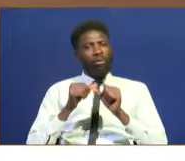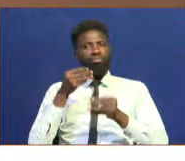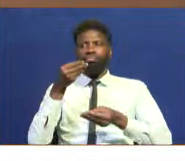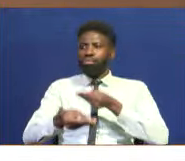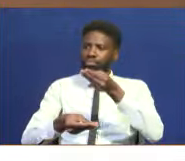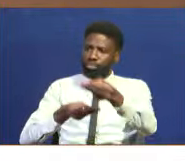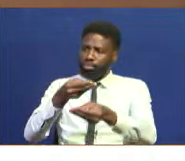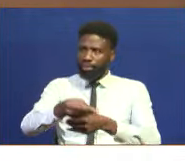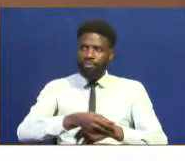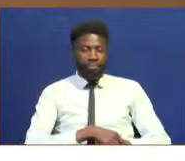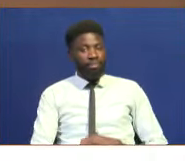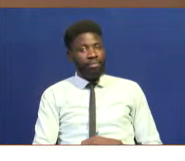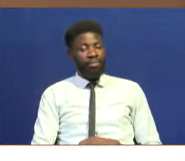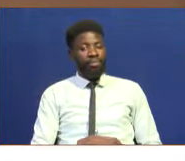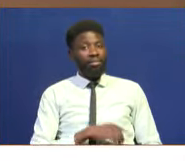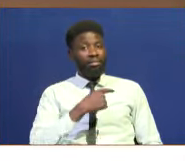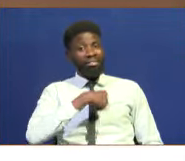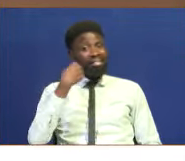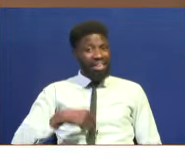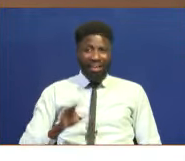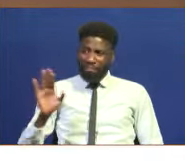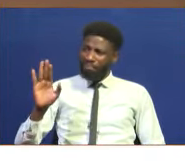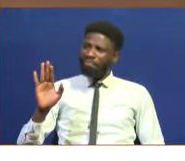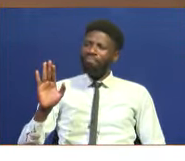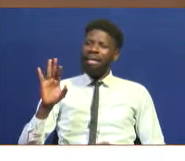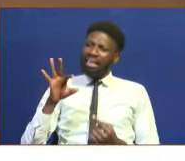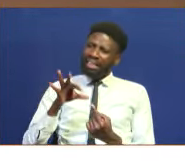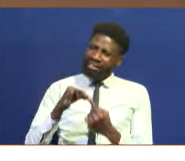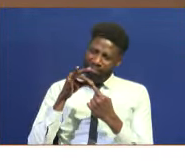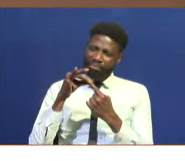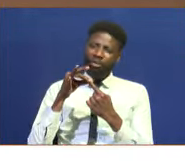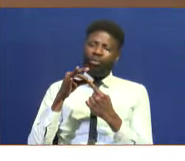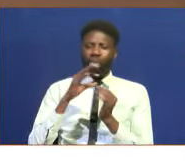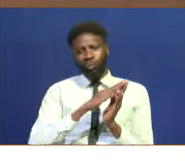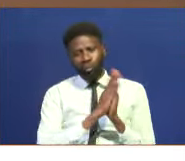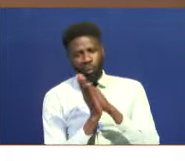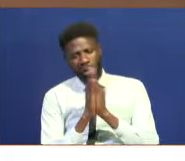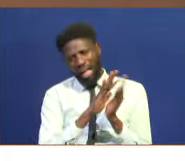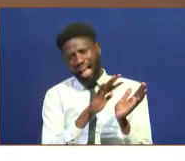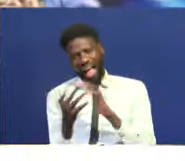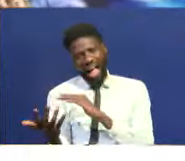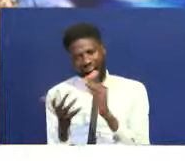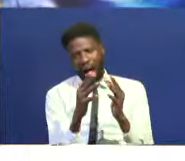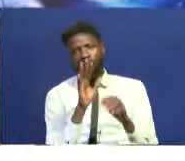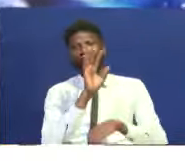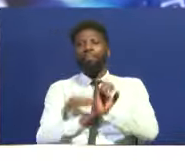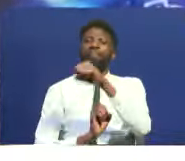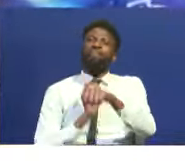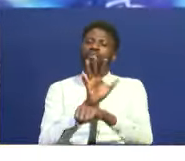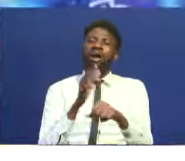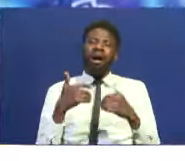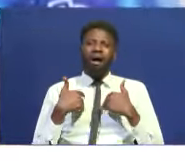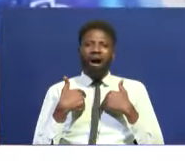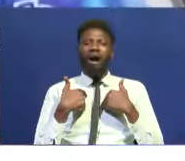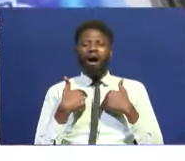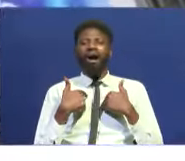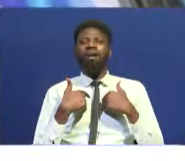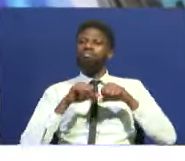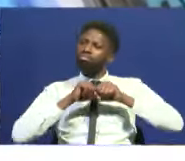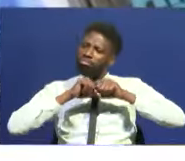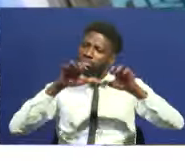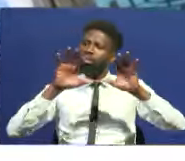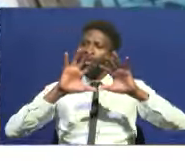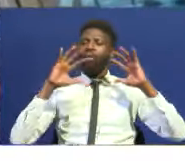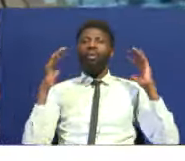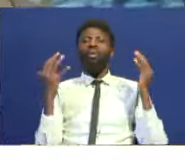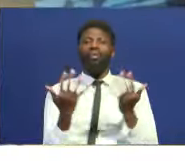unique cinematic stories to the global stage thanks to our very talented filmmakers to enrich cultural consumption,